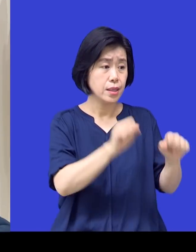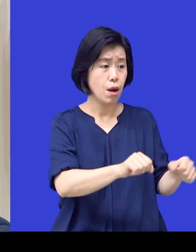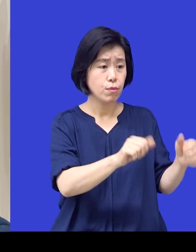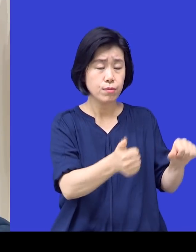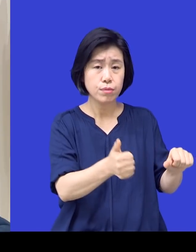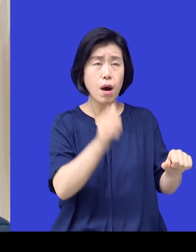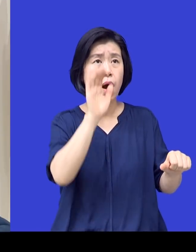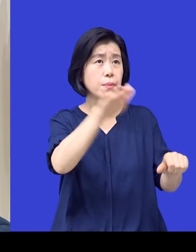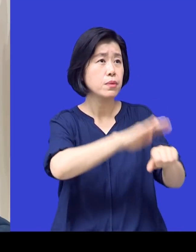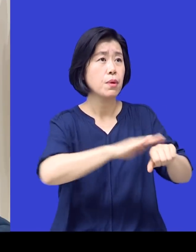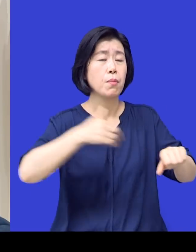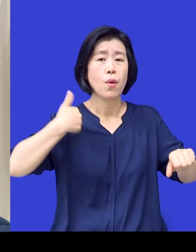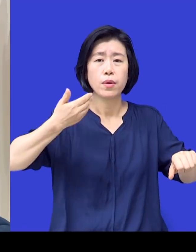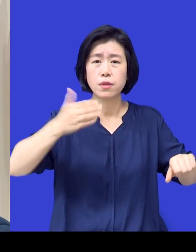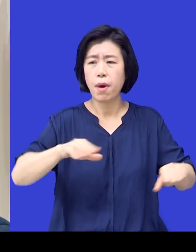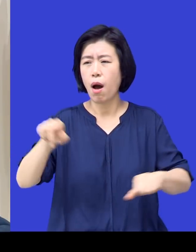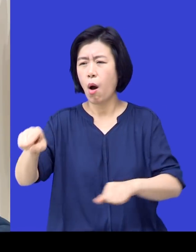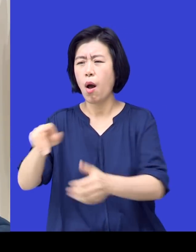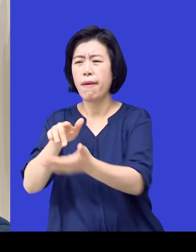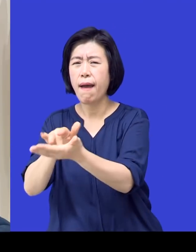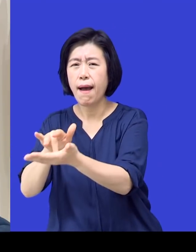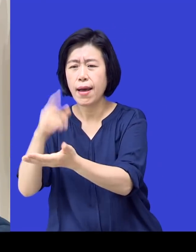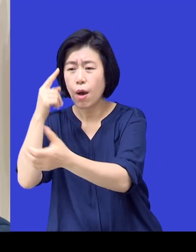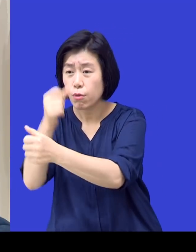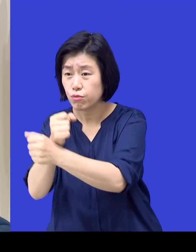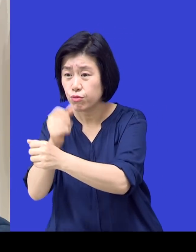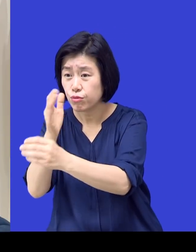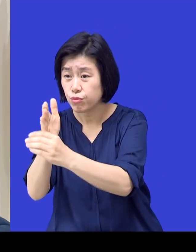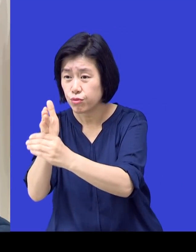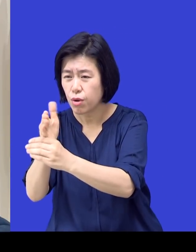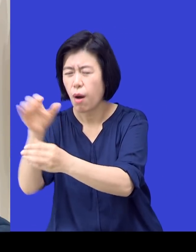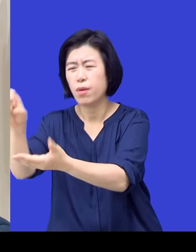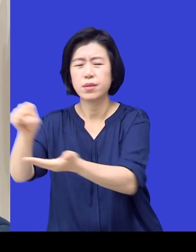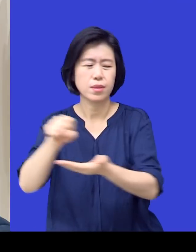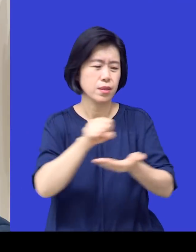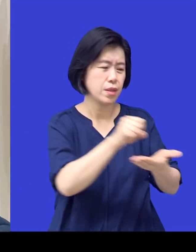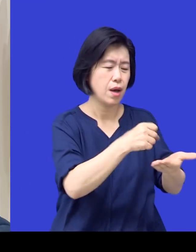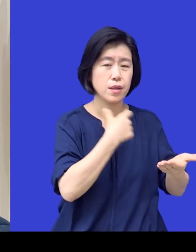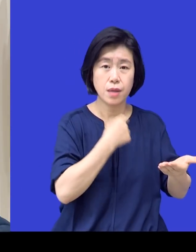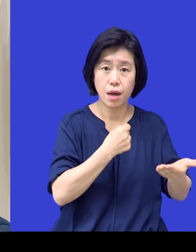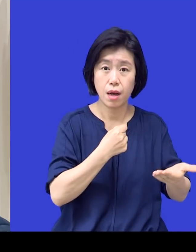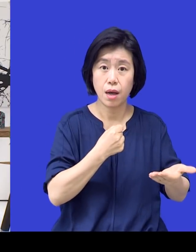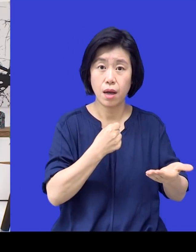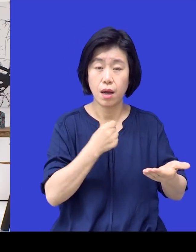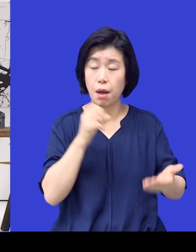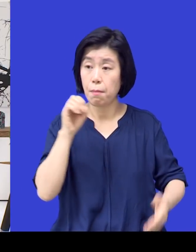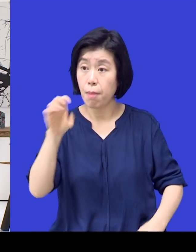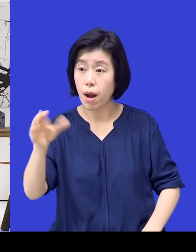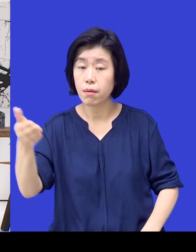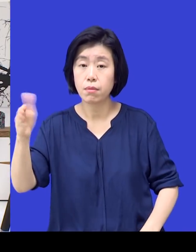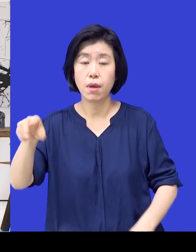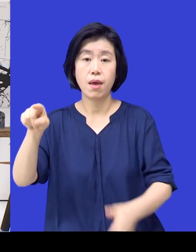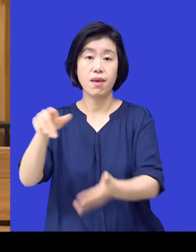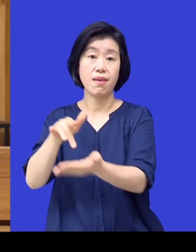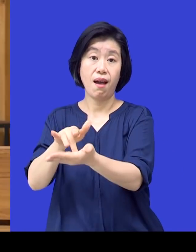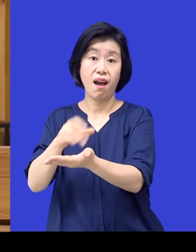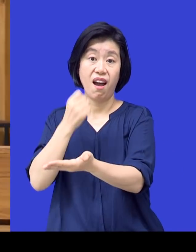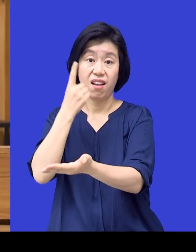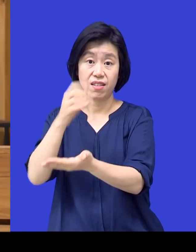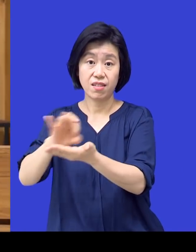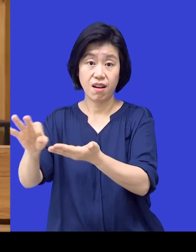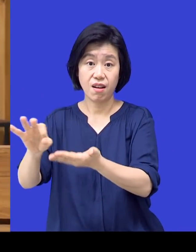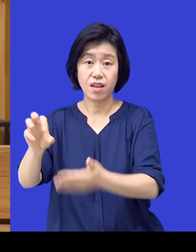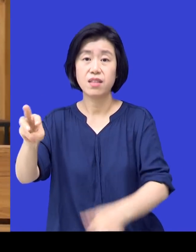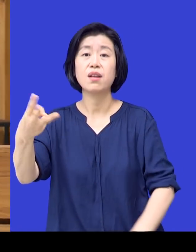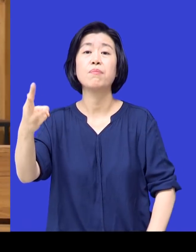없다. 그러니까 그것을 쓸 수 있게 해달라. 근데 약값이 한 달에 300만 원이었어요. 그러면